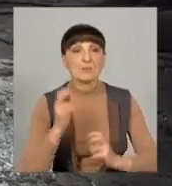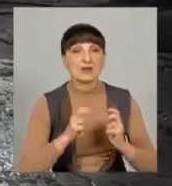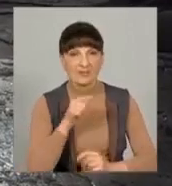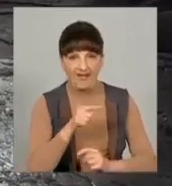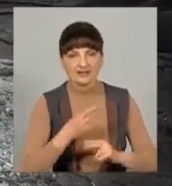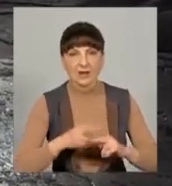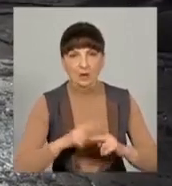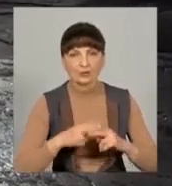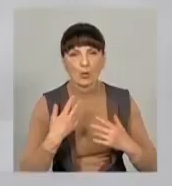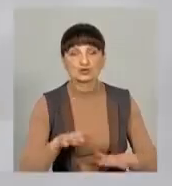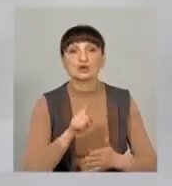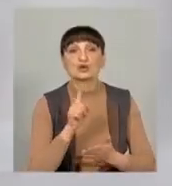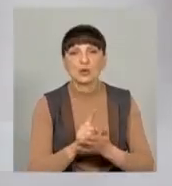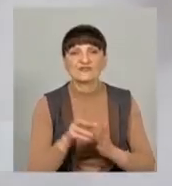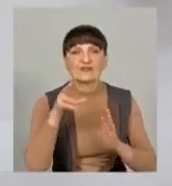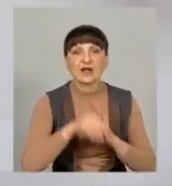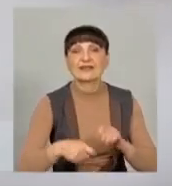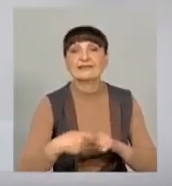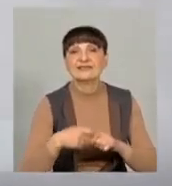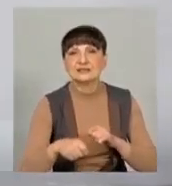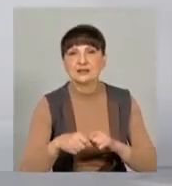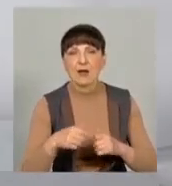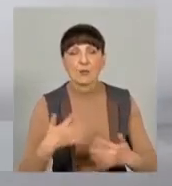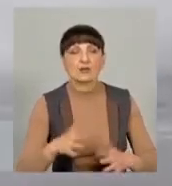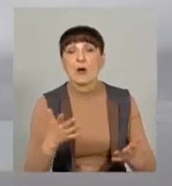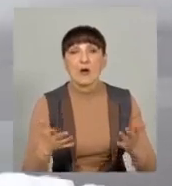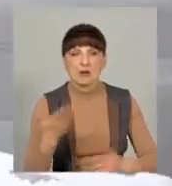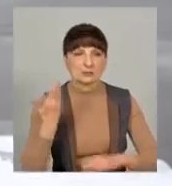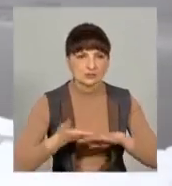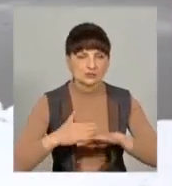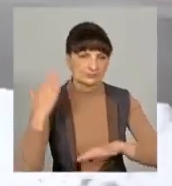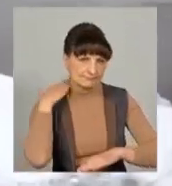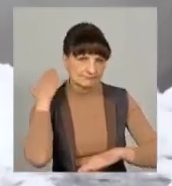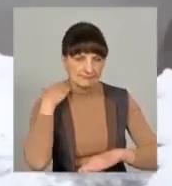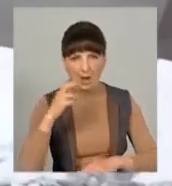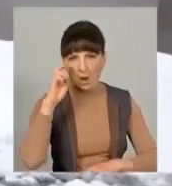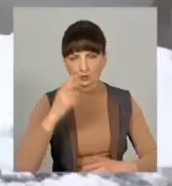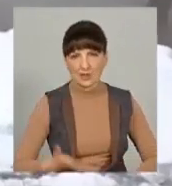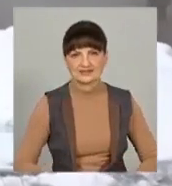которое владелец должен был вкладывать инвестиции, не повисло тяжким бременем на государстве.